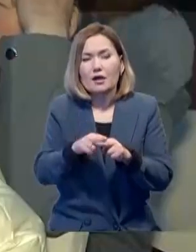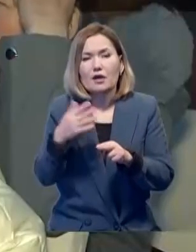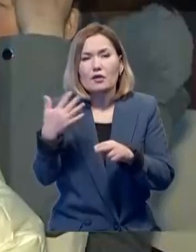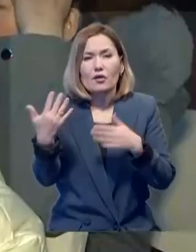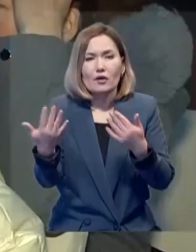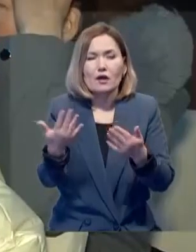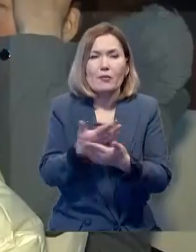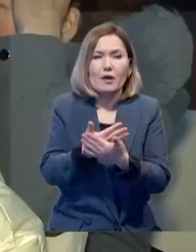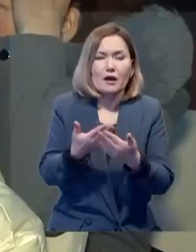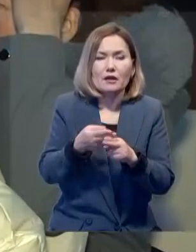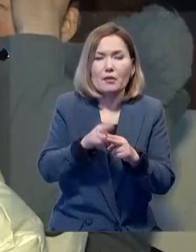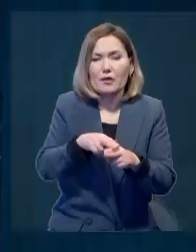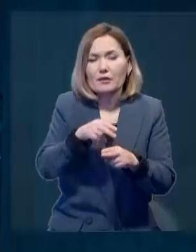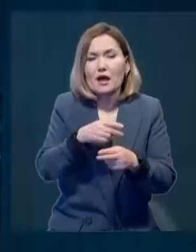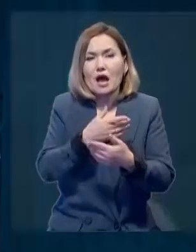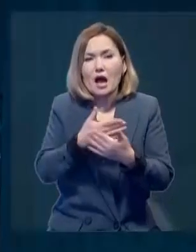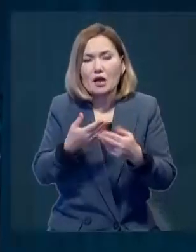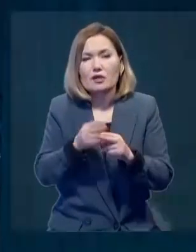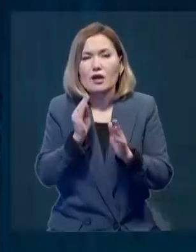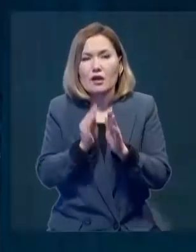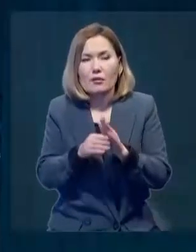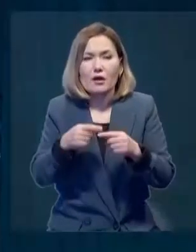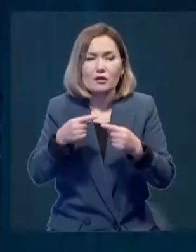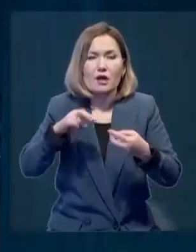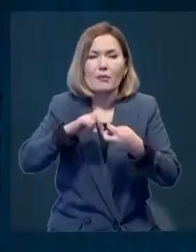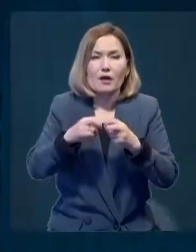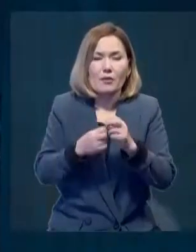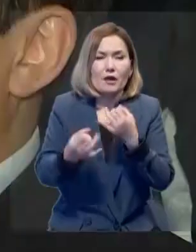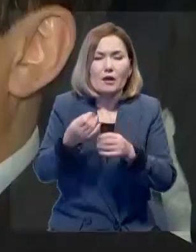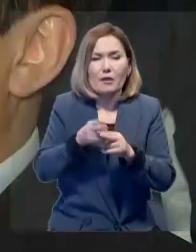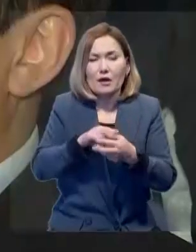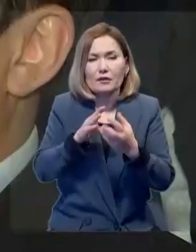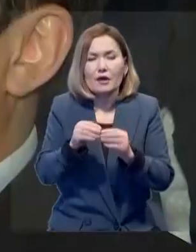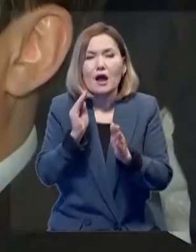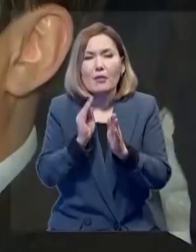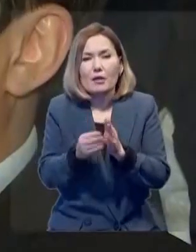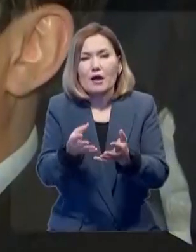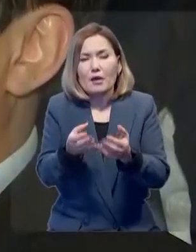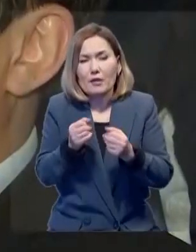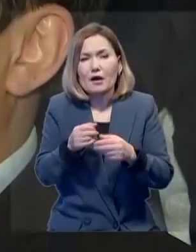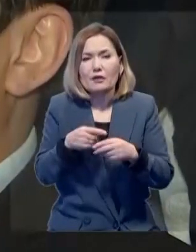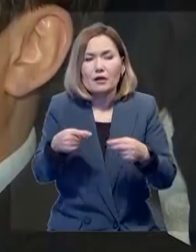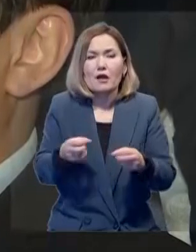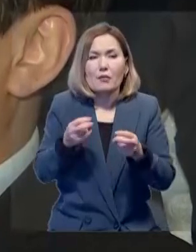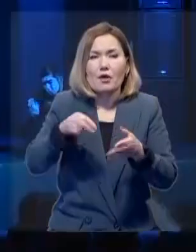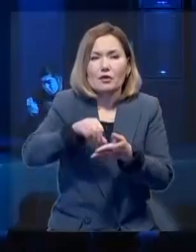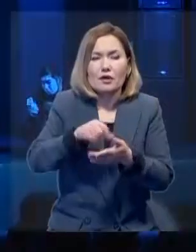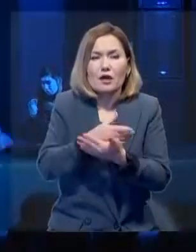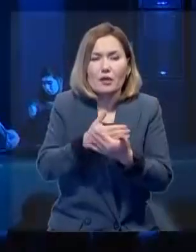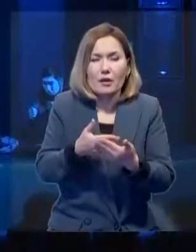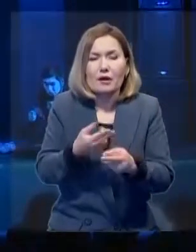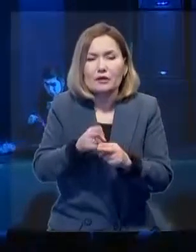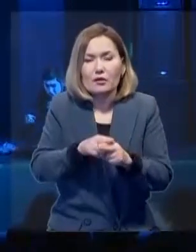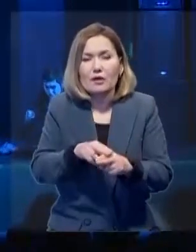қолының екеуара оңқылық пен теріс қылықты сипаттайтын диалог өрбейді. Яғни пара беру мен алу, қылмыс жасау, адамгершілік құндылықтарды таптау сынды